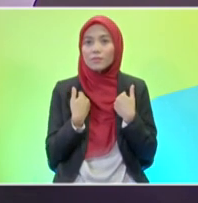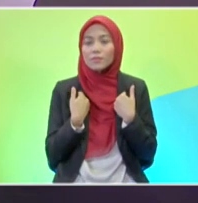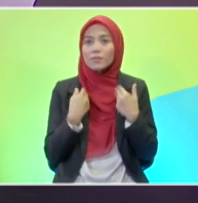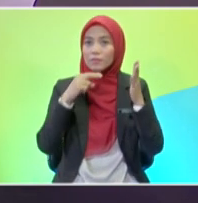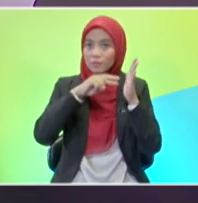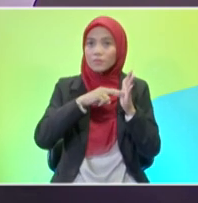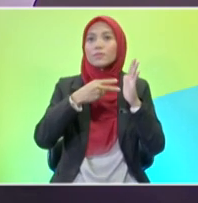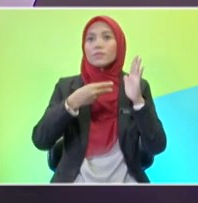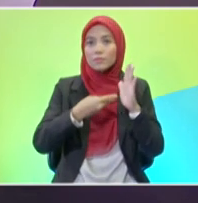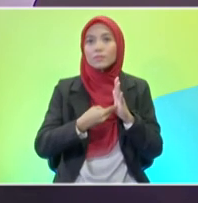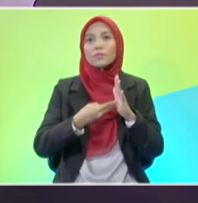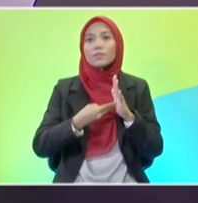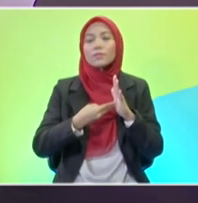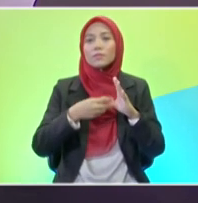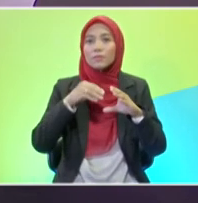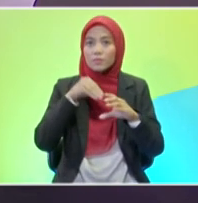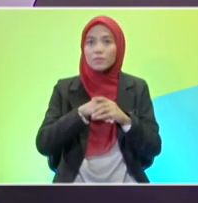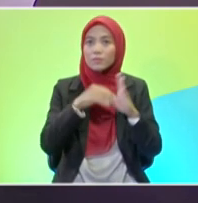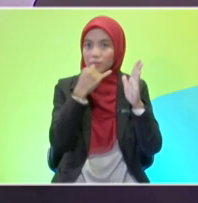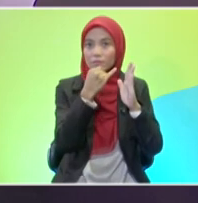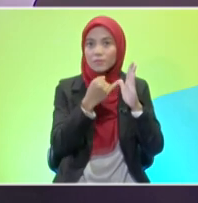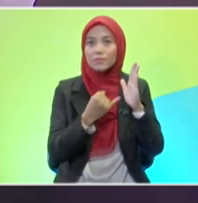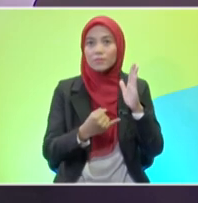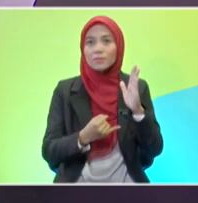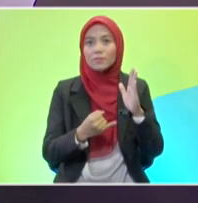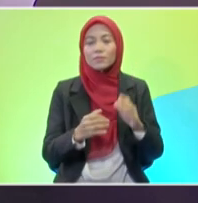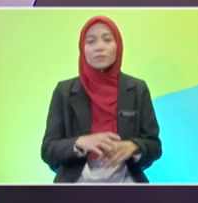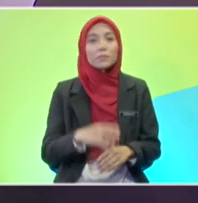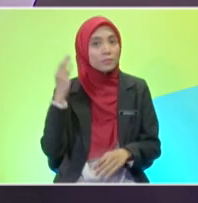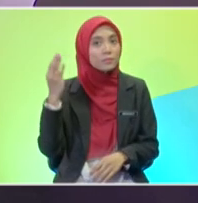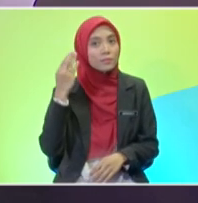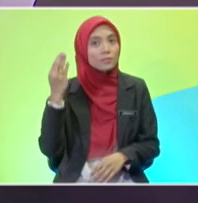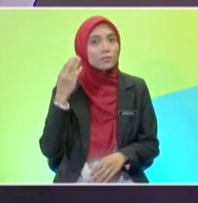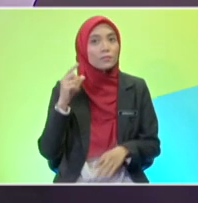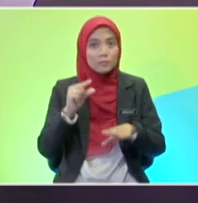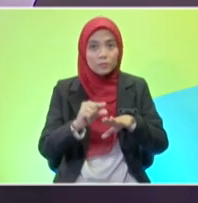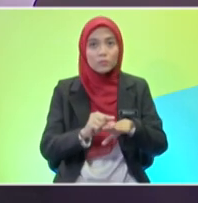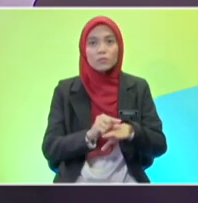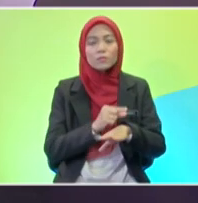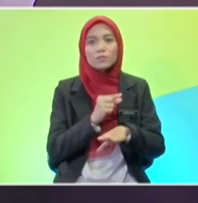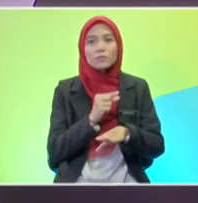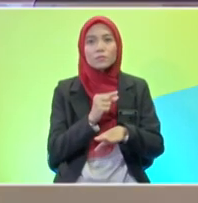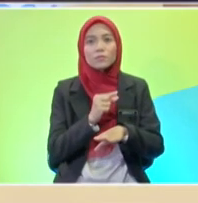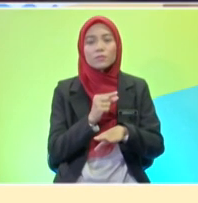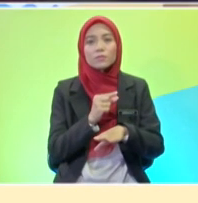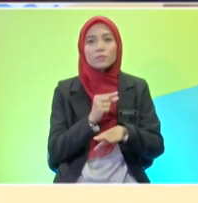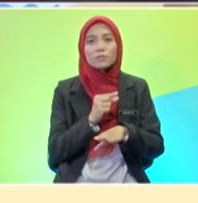sebaliknya Hmm oke ini biasanya kita akan kaitkan dengan